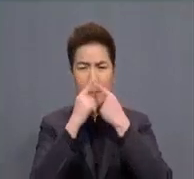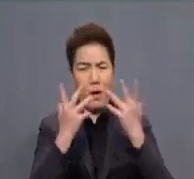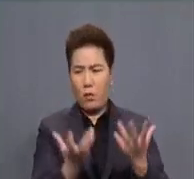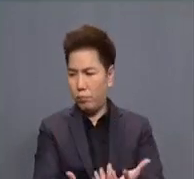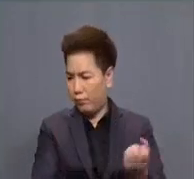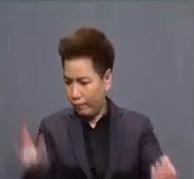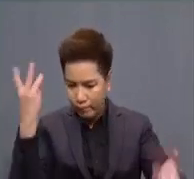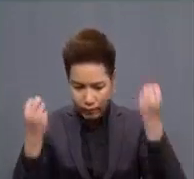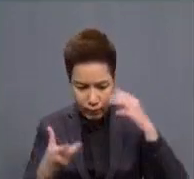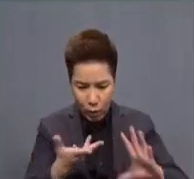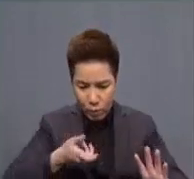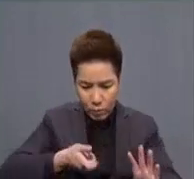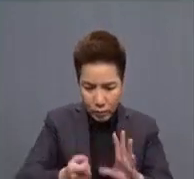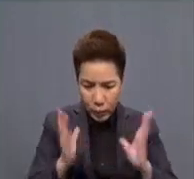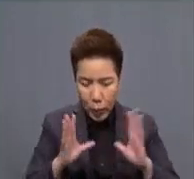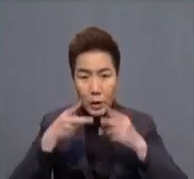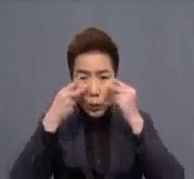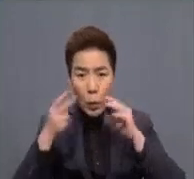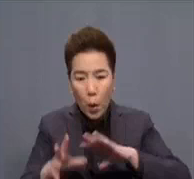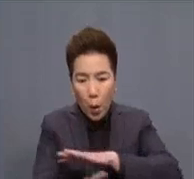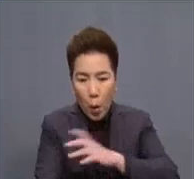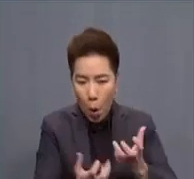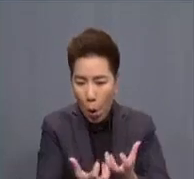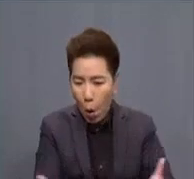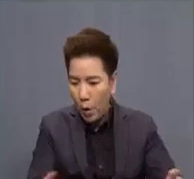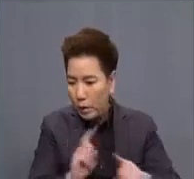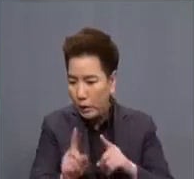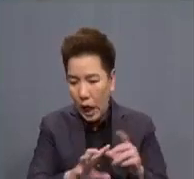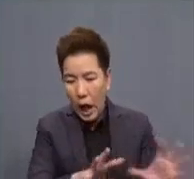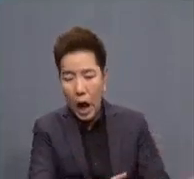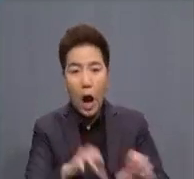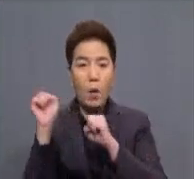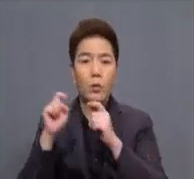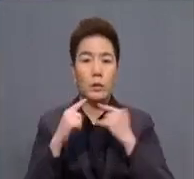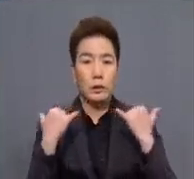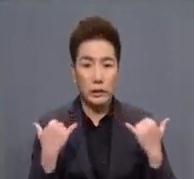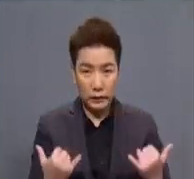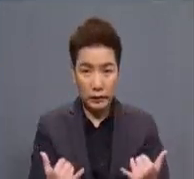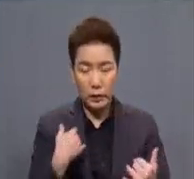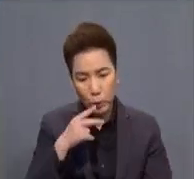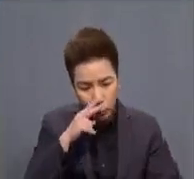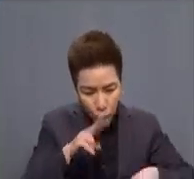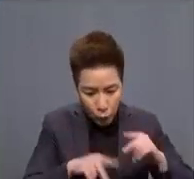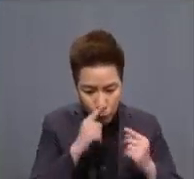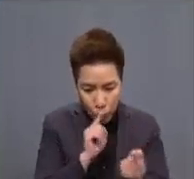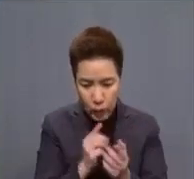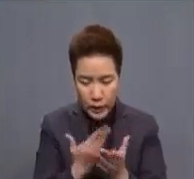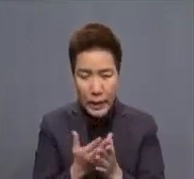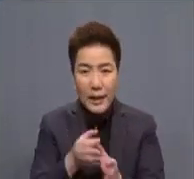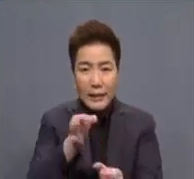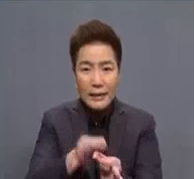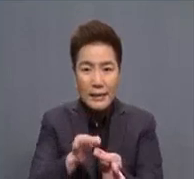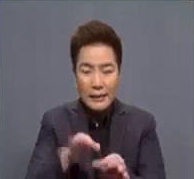ายถูกงัดคนร้ายก็รื้อค้นข้าวของนะครับตรวจสอบคร่าวๆก็พบว่าเงินเหรียญบนหัว